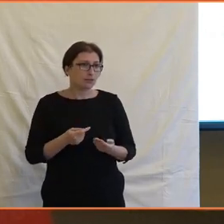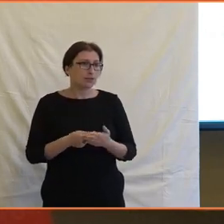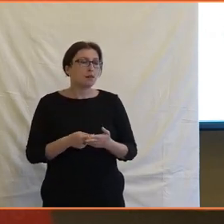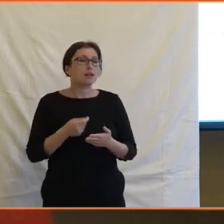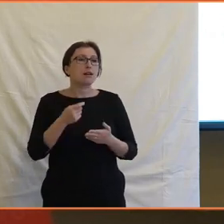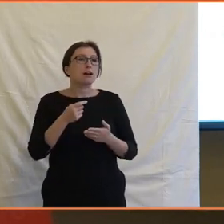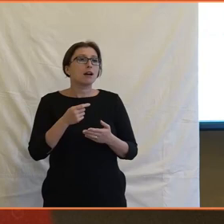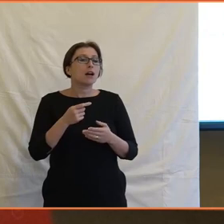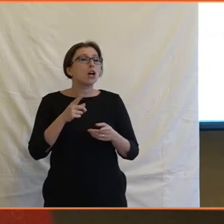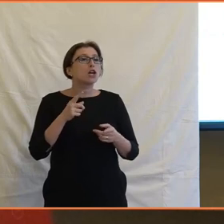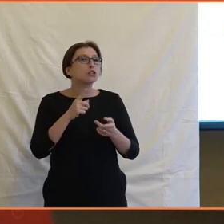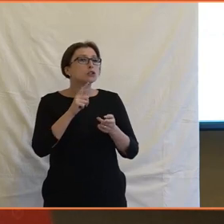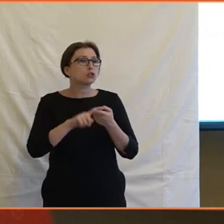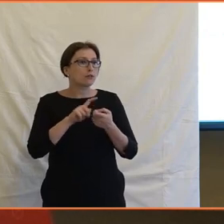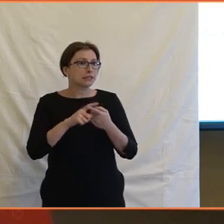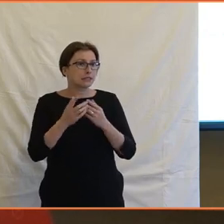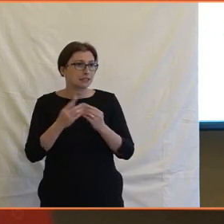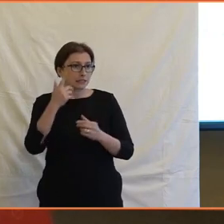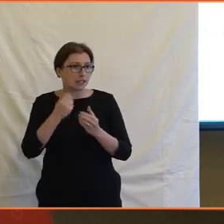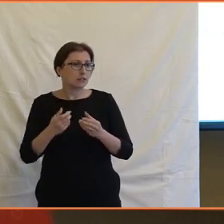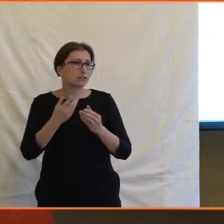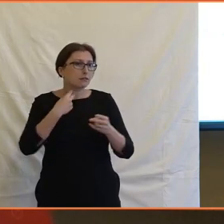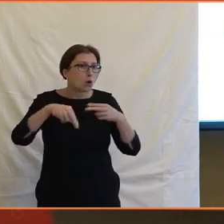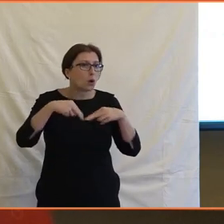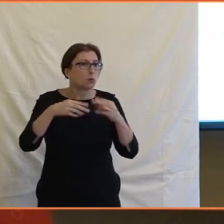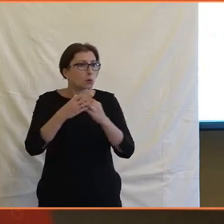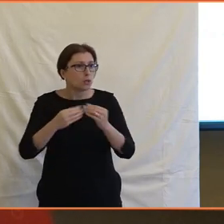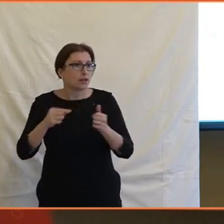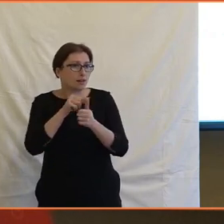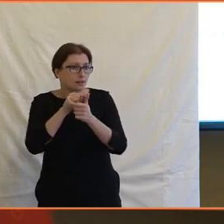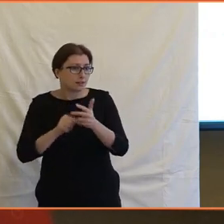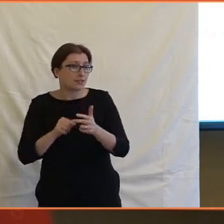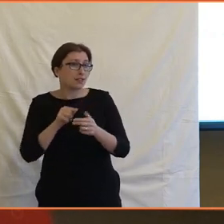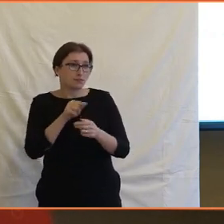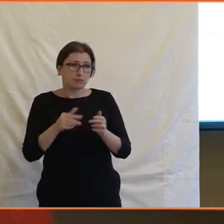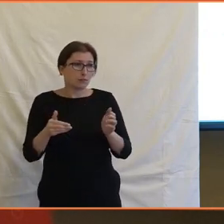takže a ty soft skills s tím souvisí. Prostě lidi, když